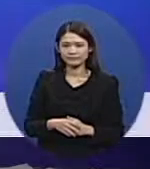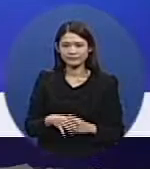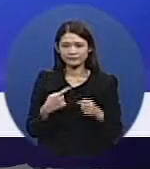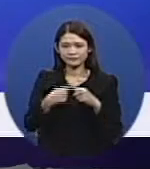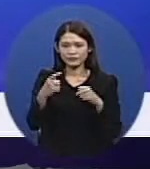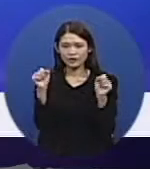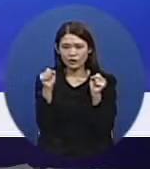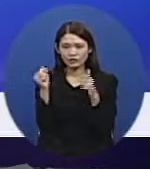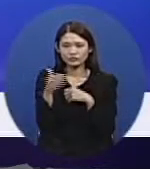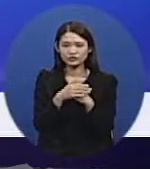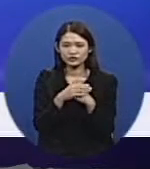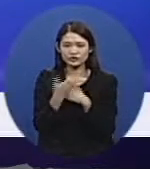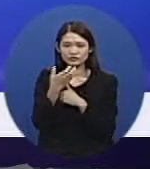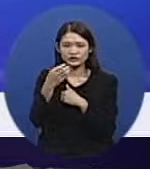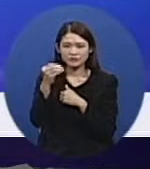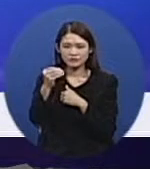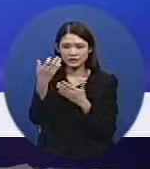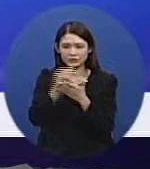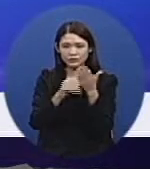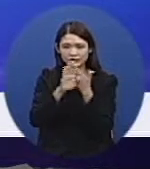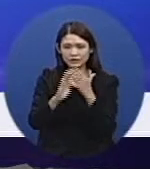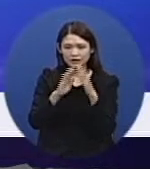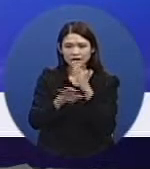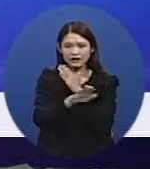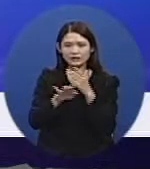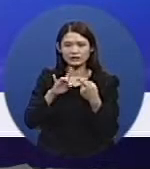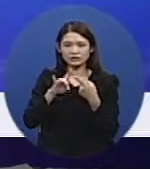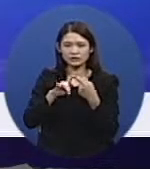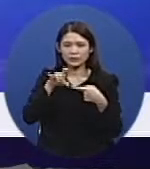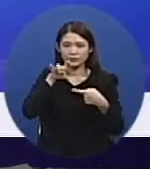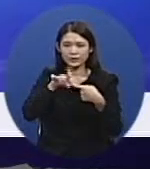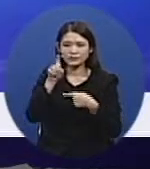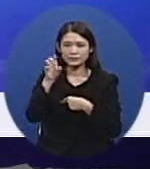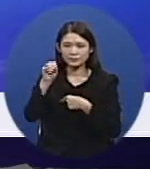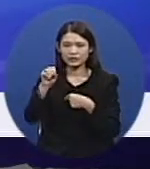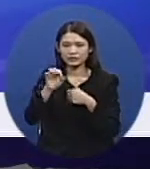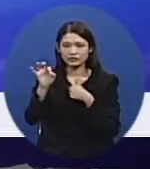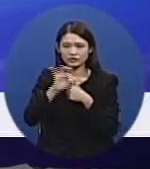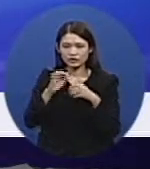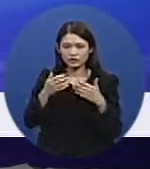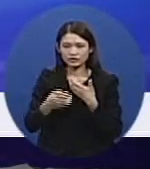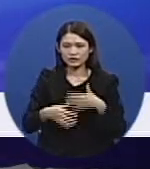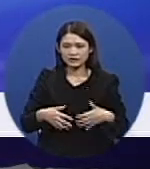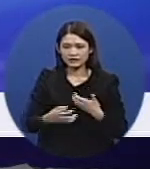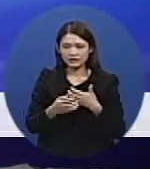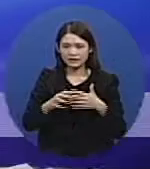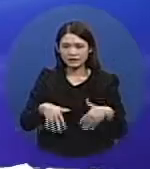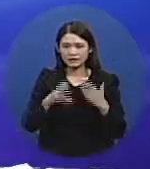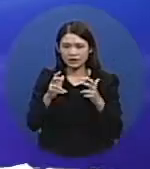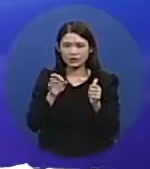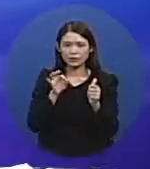내년 겨울부터 약 90만 저소득 취약 가구가 평균 10만 원가량의 난방 연료비를 정부로부터 지원받게